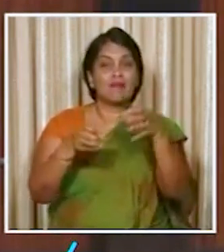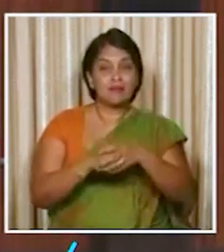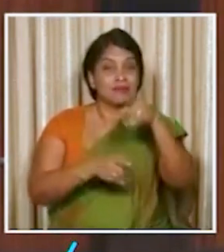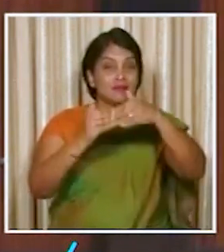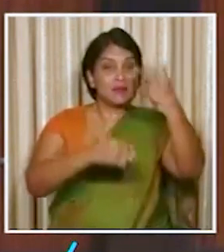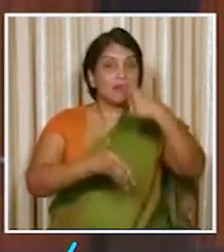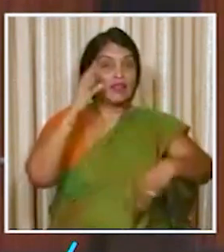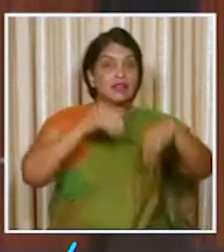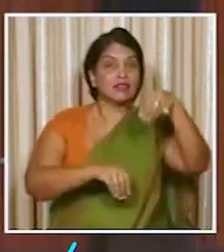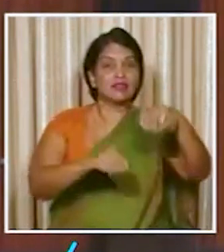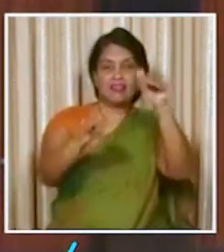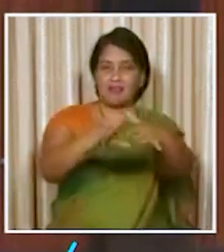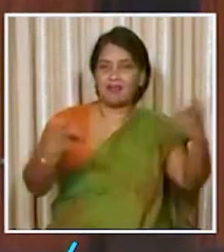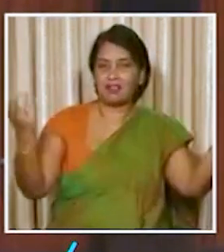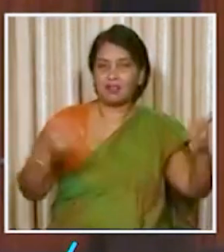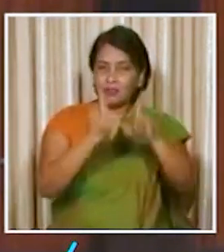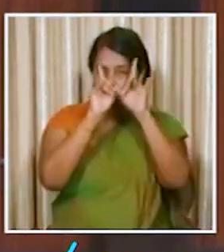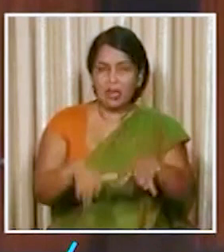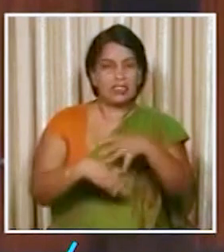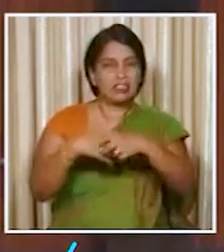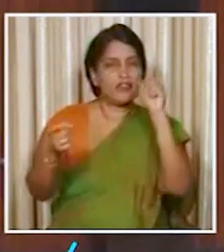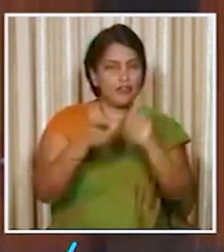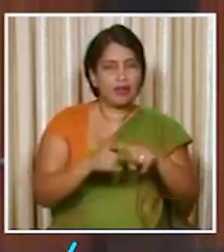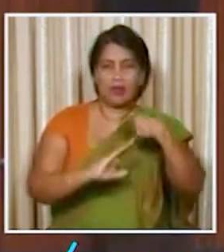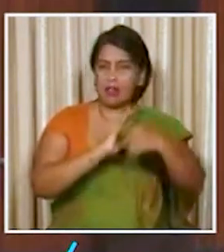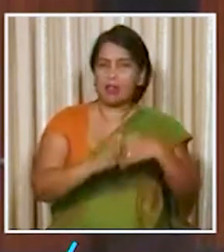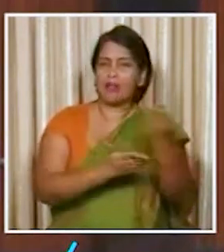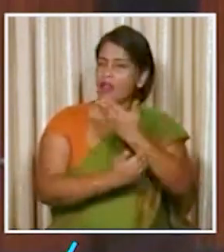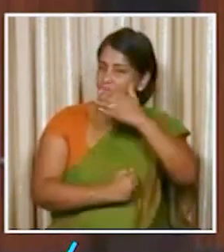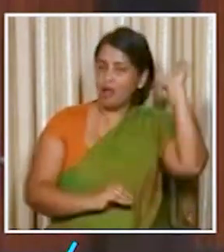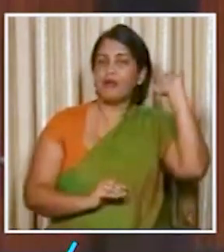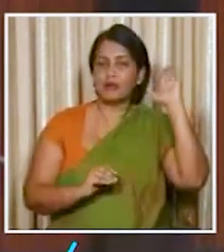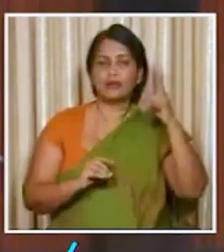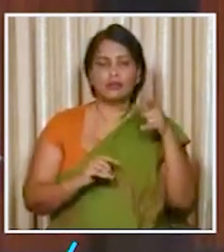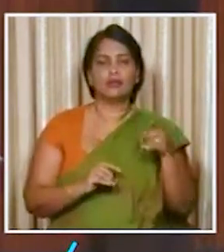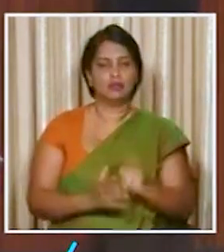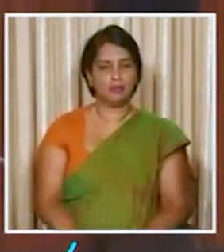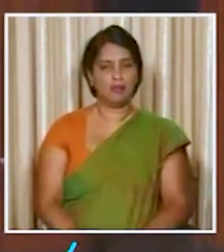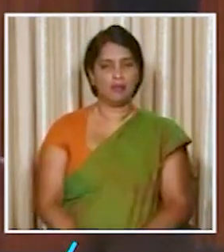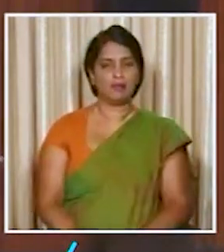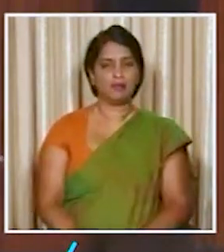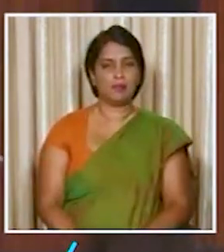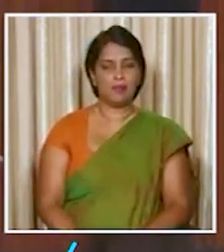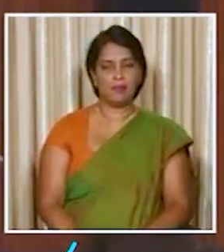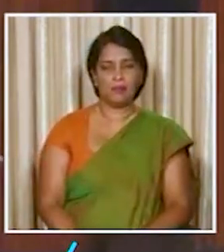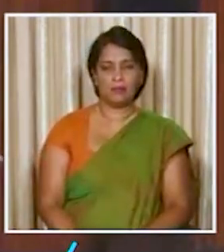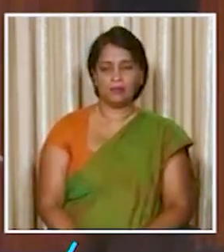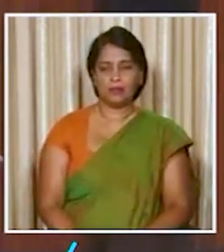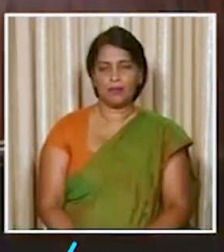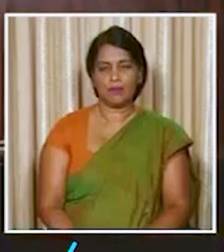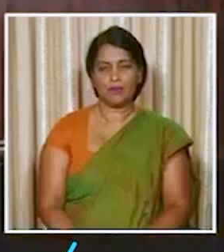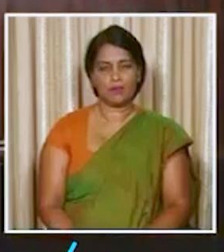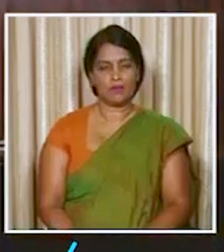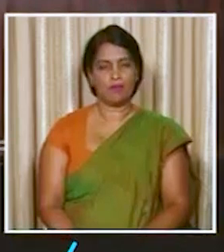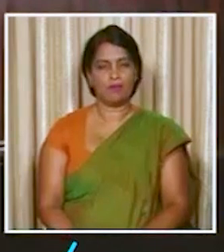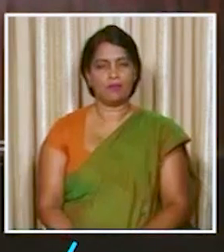තන්දි ඉල්ලන්නවත් තැනක් නැහැ. මෙතුමා වගේ ජාතිවාදීව ලංකාවෙන් ඉවත් කරන නිසා තමයි මේ බක රීති ප්‍රශ්නයක් නෙවෙයි. වා